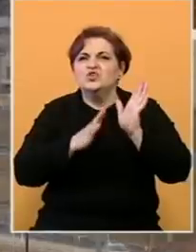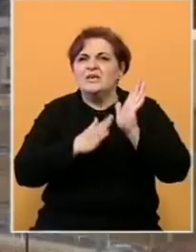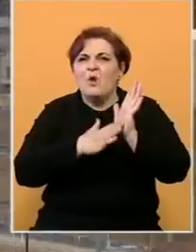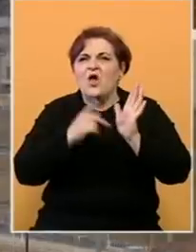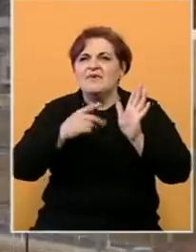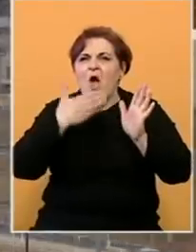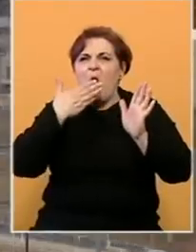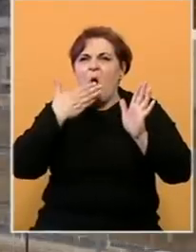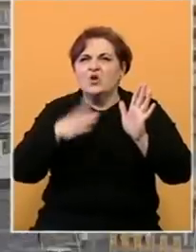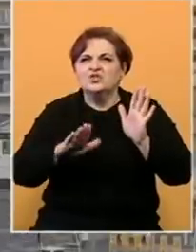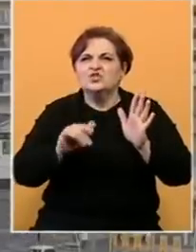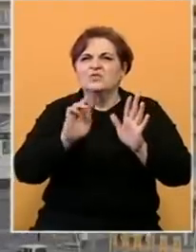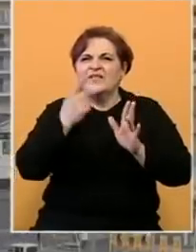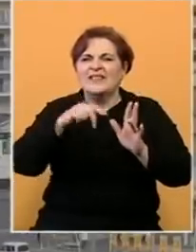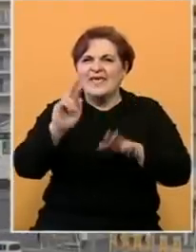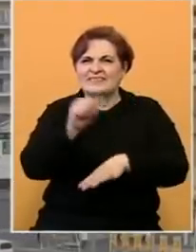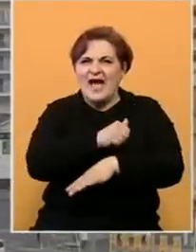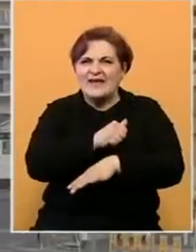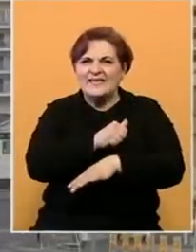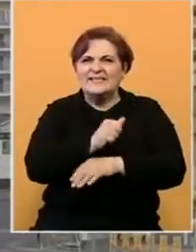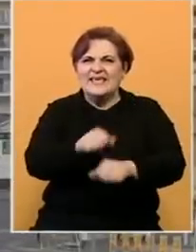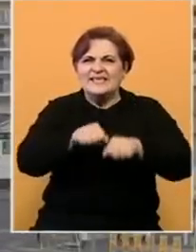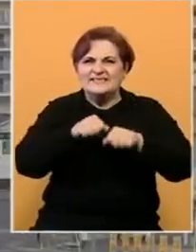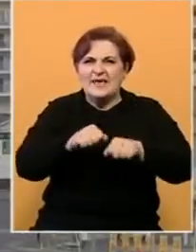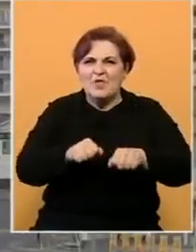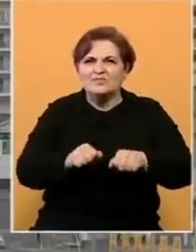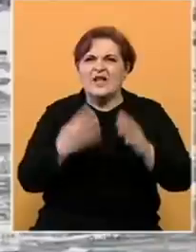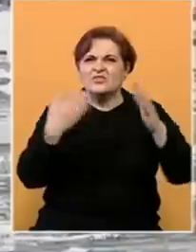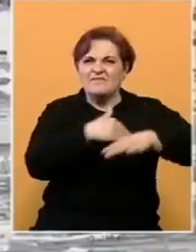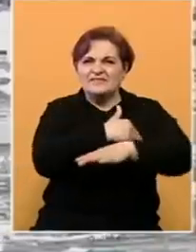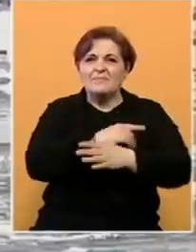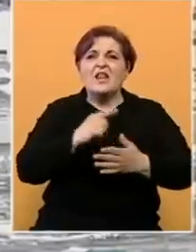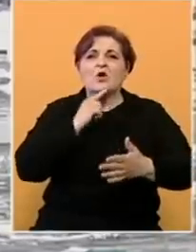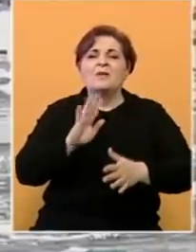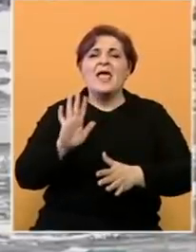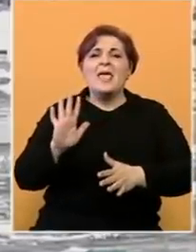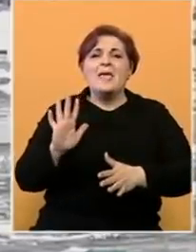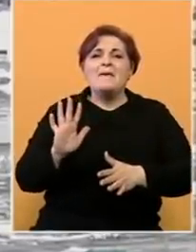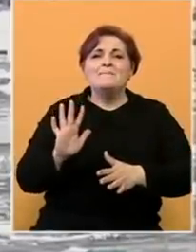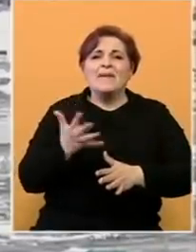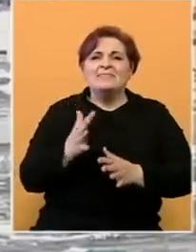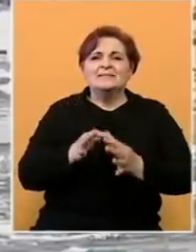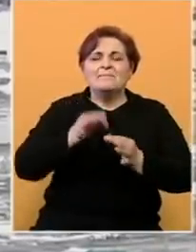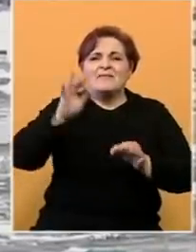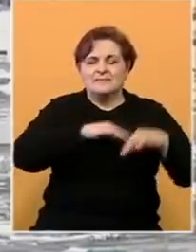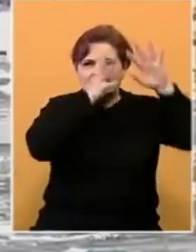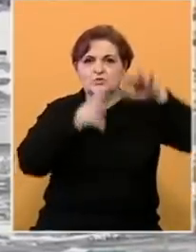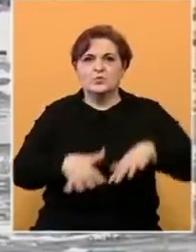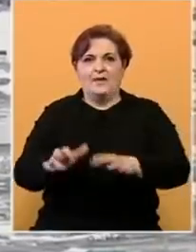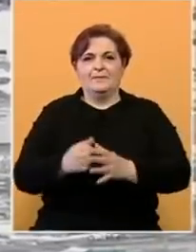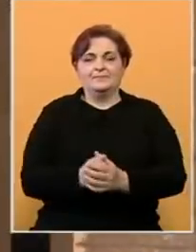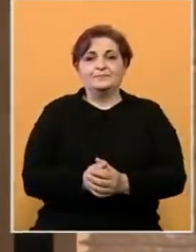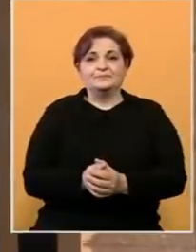martu 2011. godine magnitude 9 stepeni, što je izazvalo i 15-metarski tsunami.